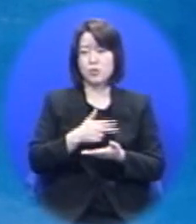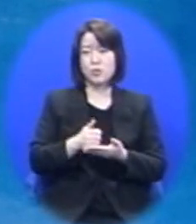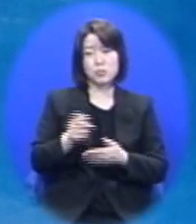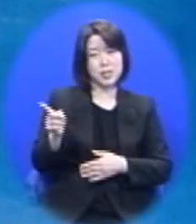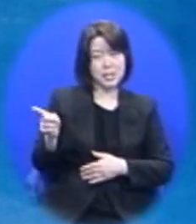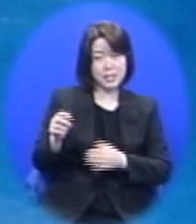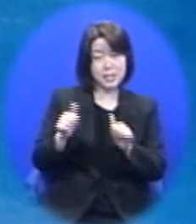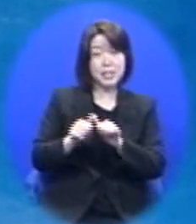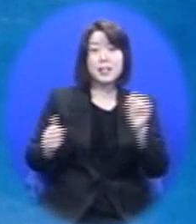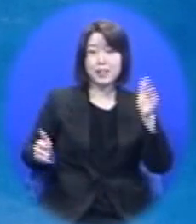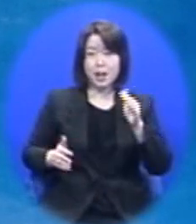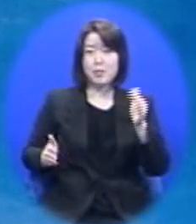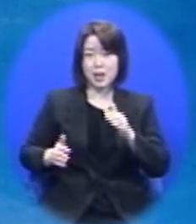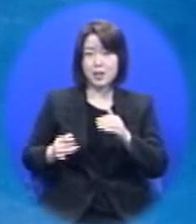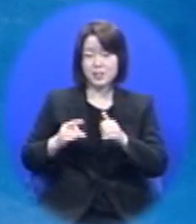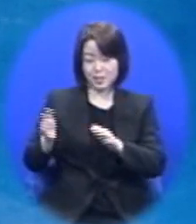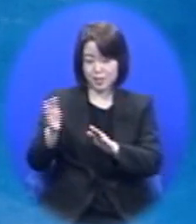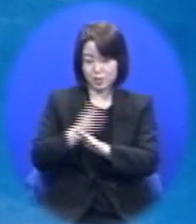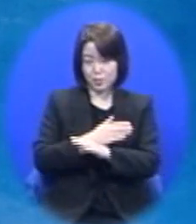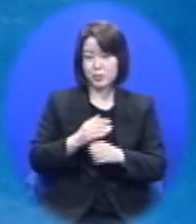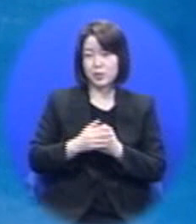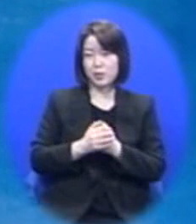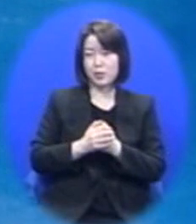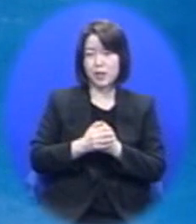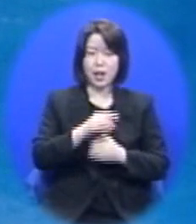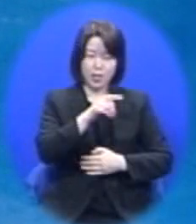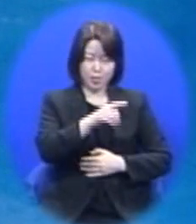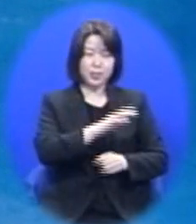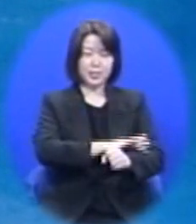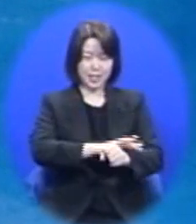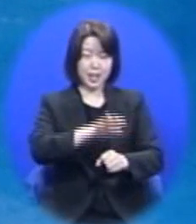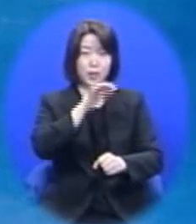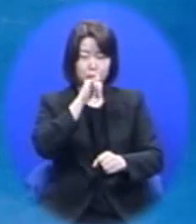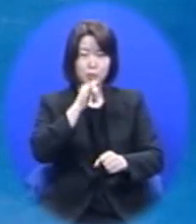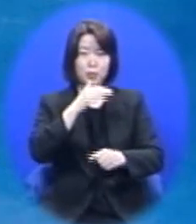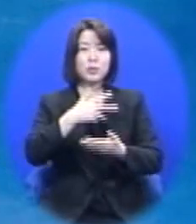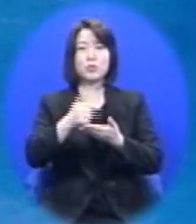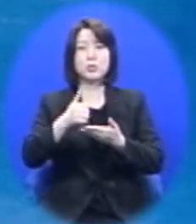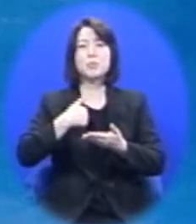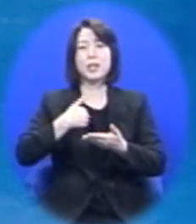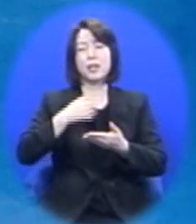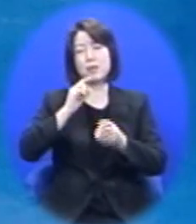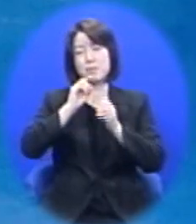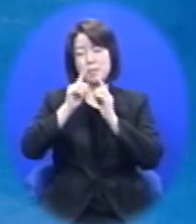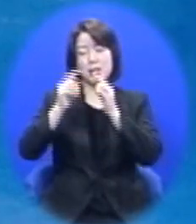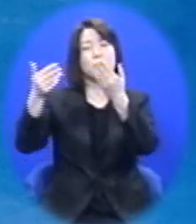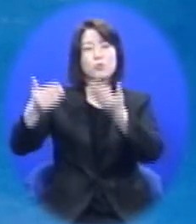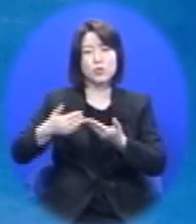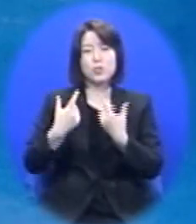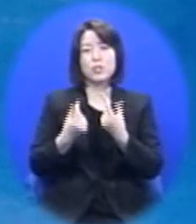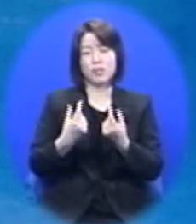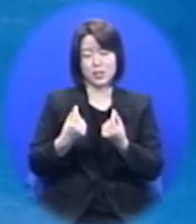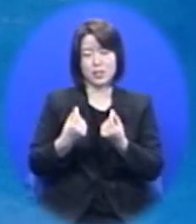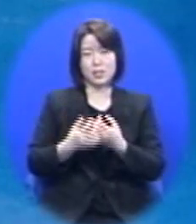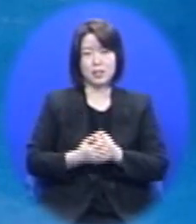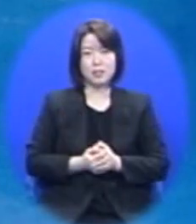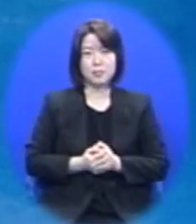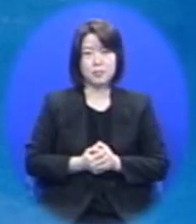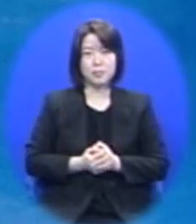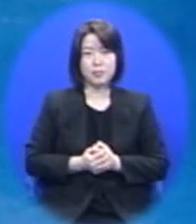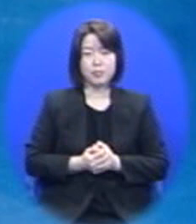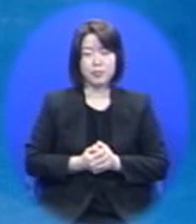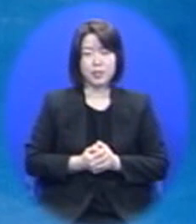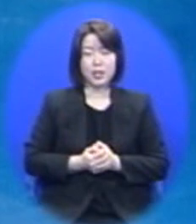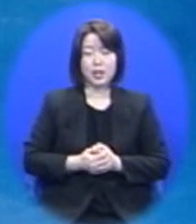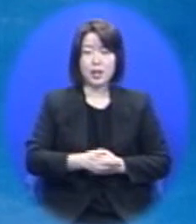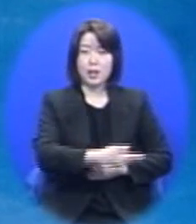통해서 너 잘하고 있어. 계속 그렇게 해. 그러시는 것 같았어요, 느낌이. 여러분,